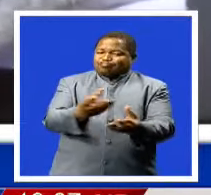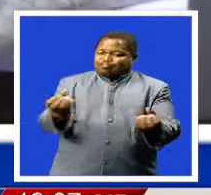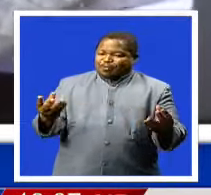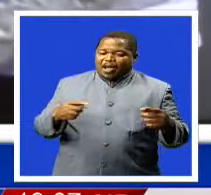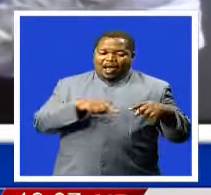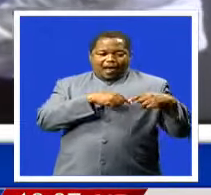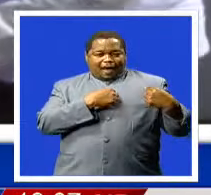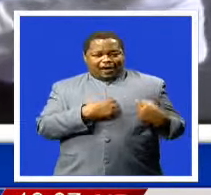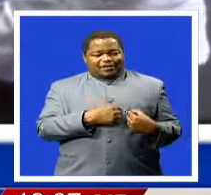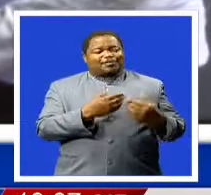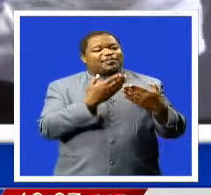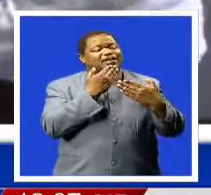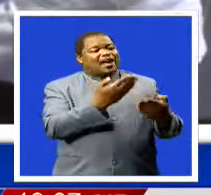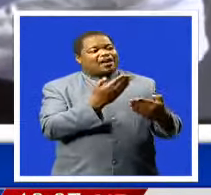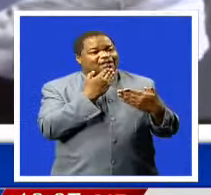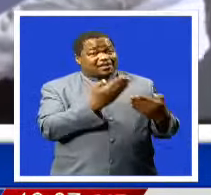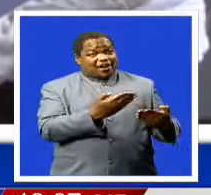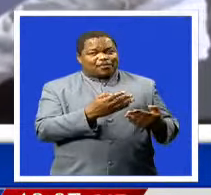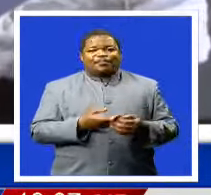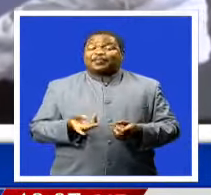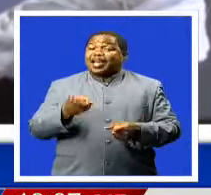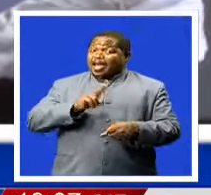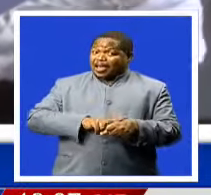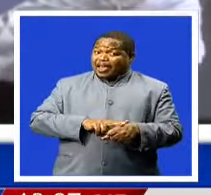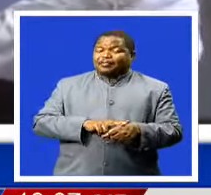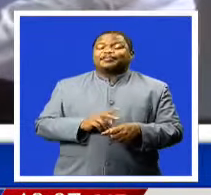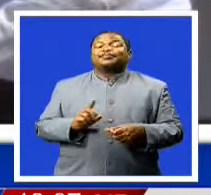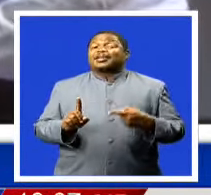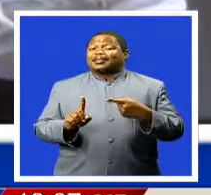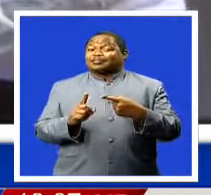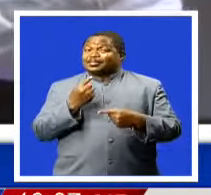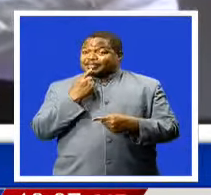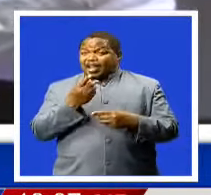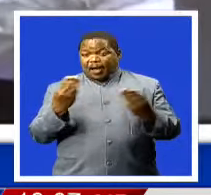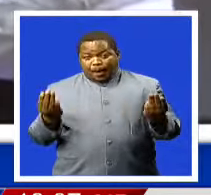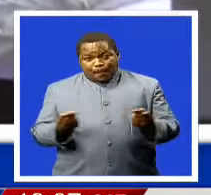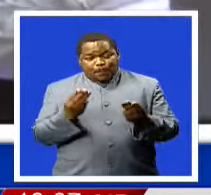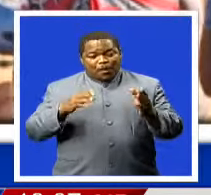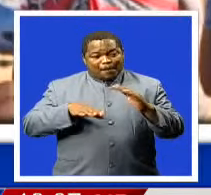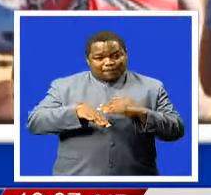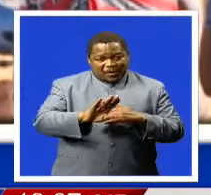kuchubeka nokufeza sicelo sengwenyama sekugcina ukuthula eSwatini.